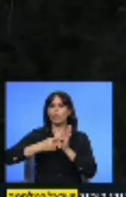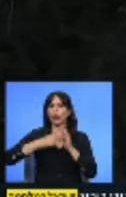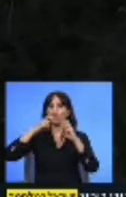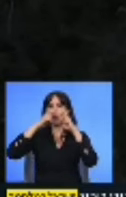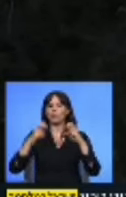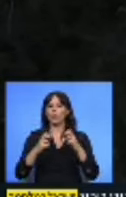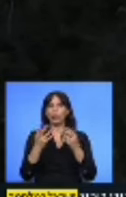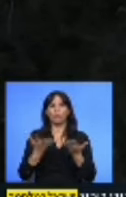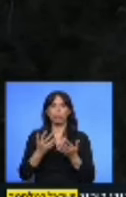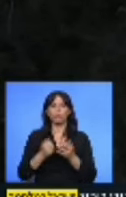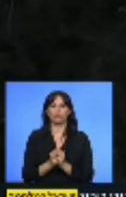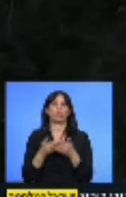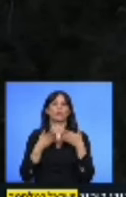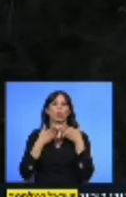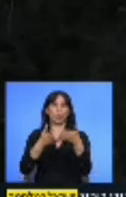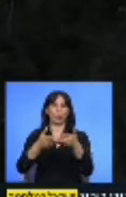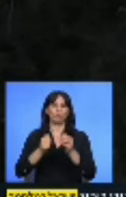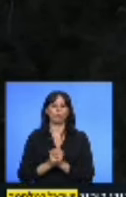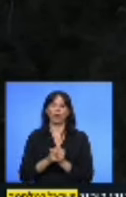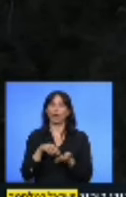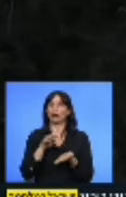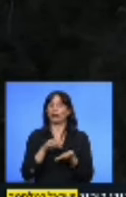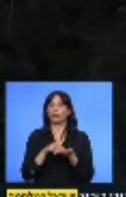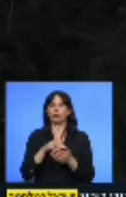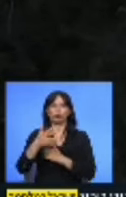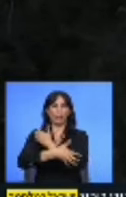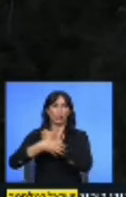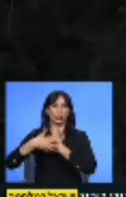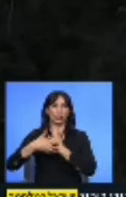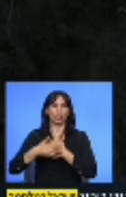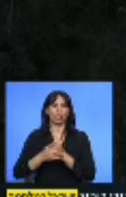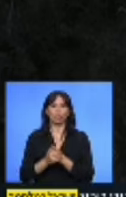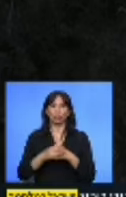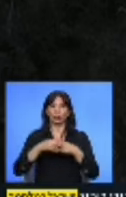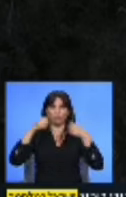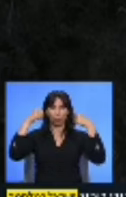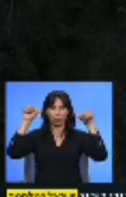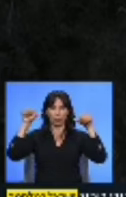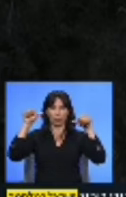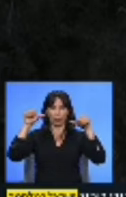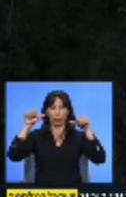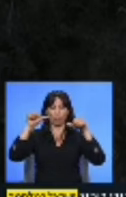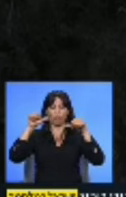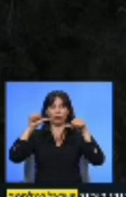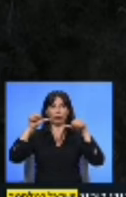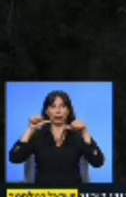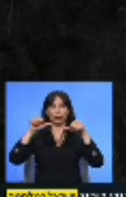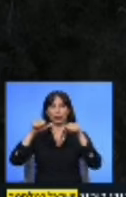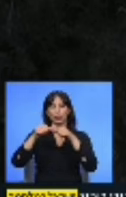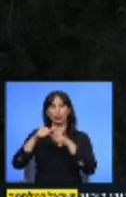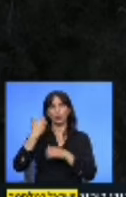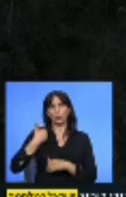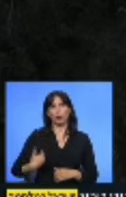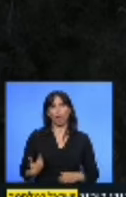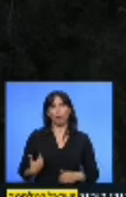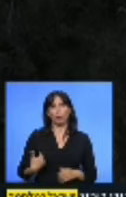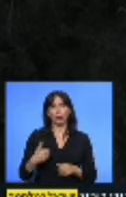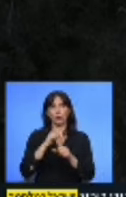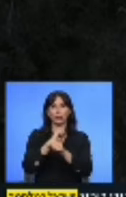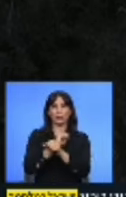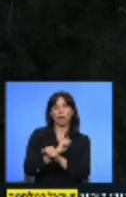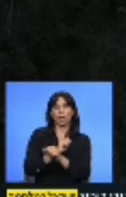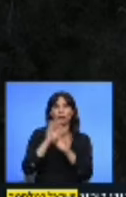סיוע לנזקקים. בתוך הדש של העמותה כתוב גם לאלמנות ואסירים ושוהדה וכתוב